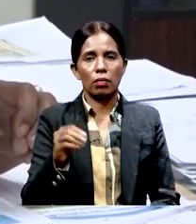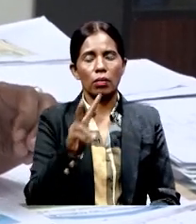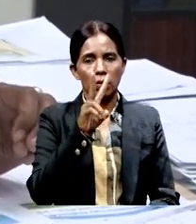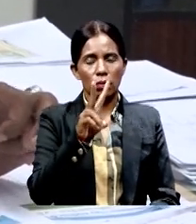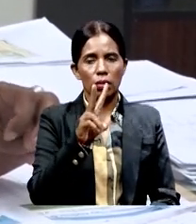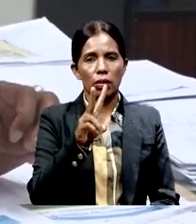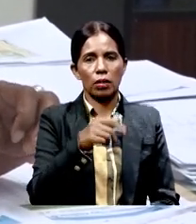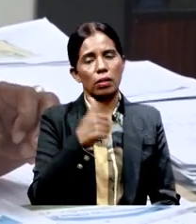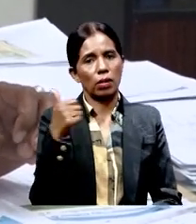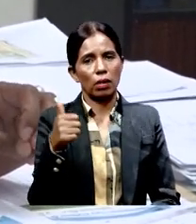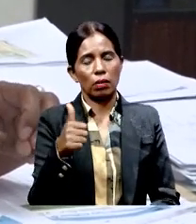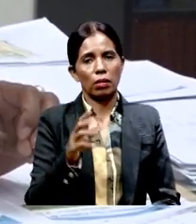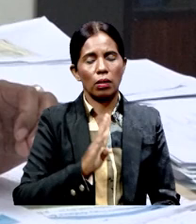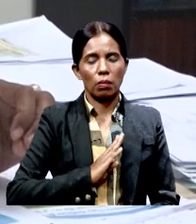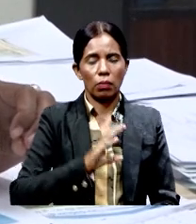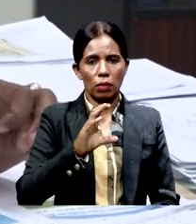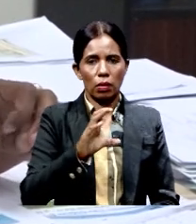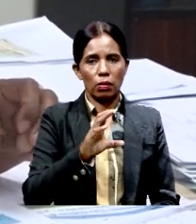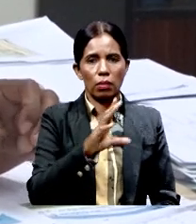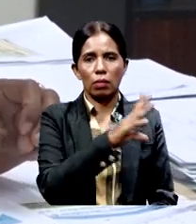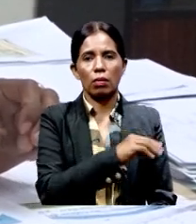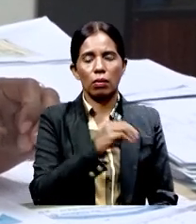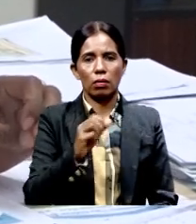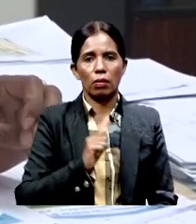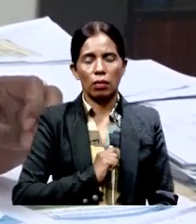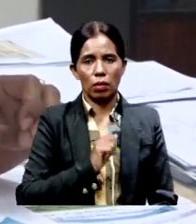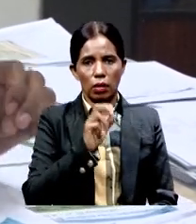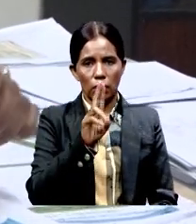iha baukau no aileu